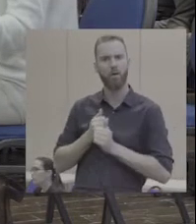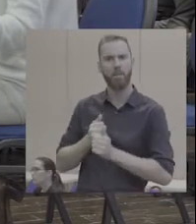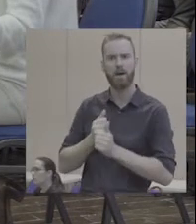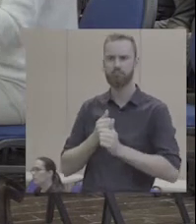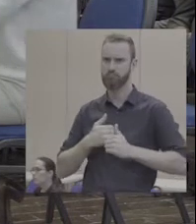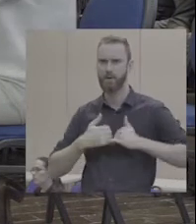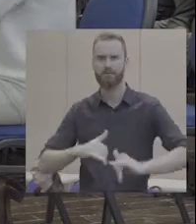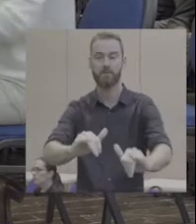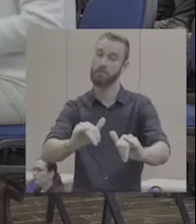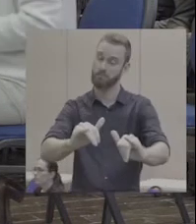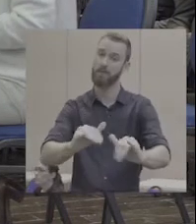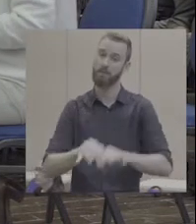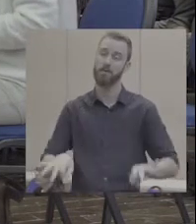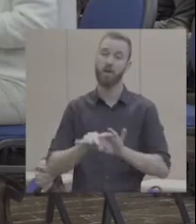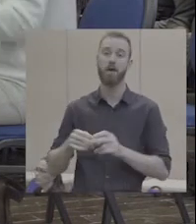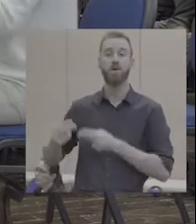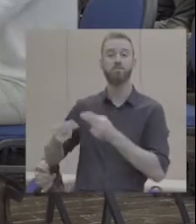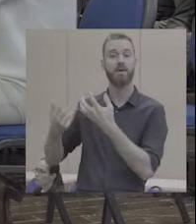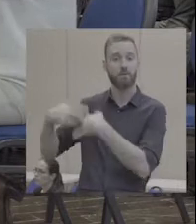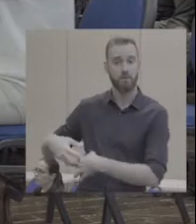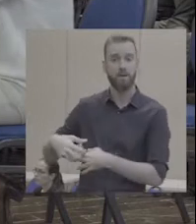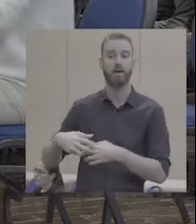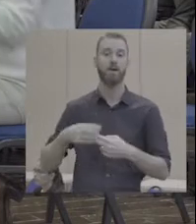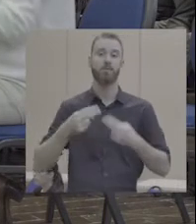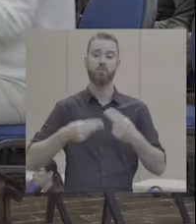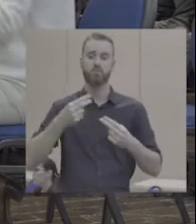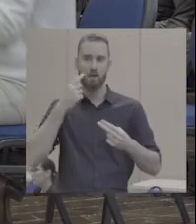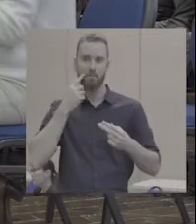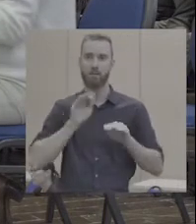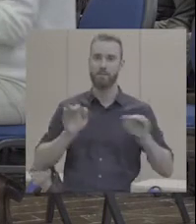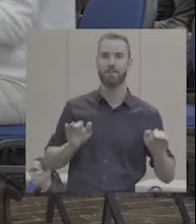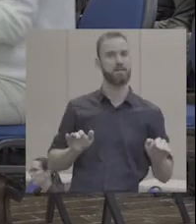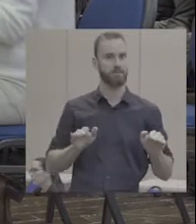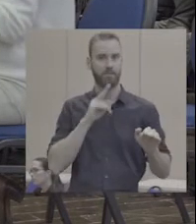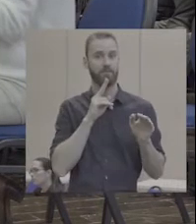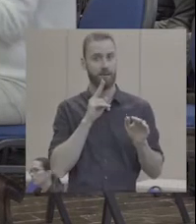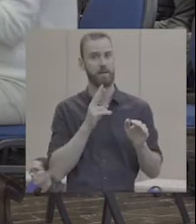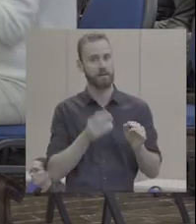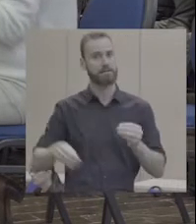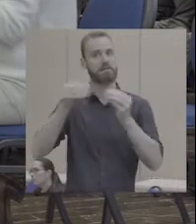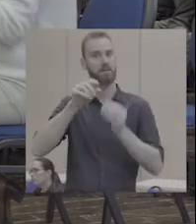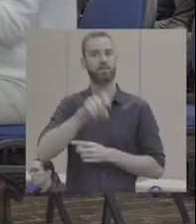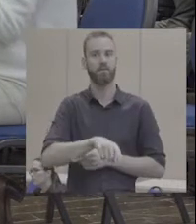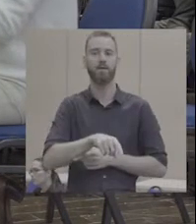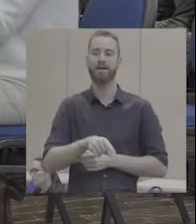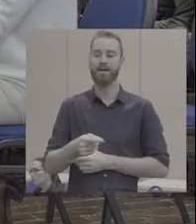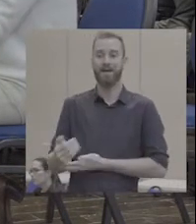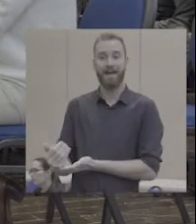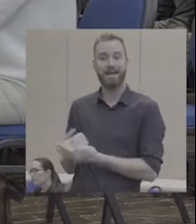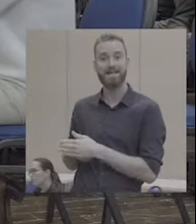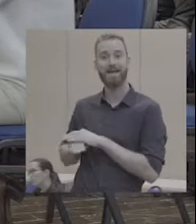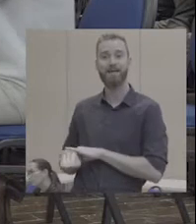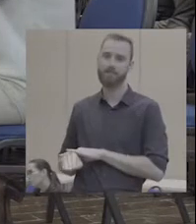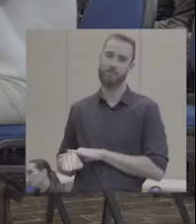c'est important. Les budgets de fonctionnement, les budgets d'immobilisation devraient être majorés. La réserve d'immobilisation pourrait